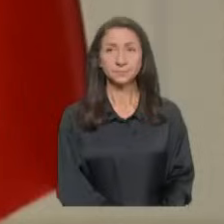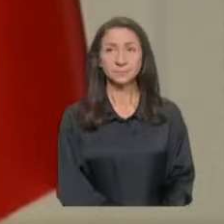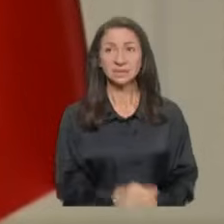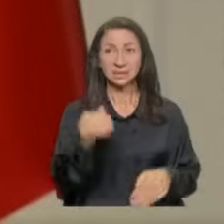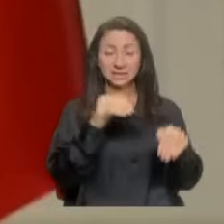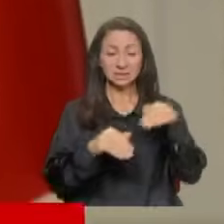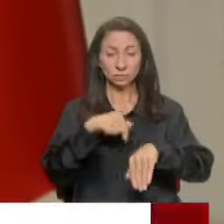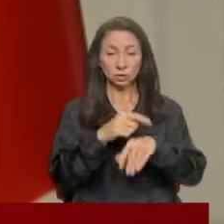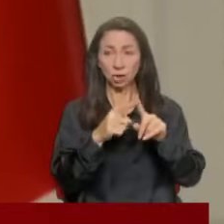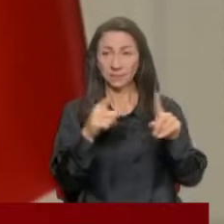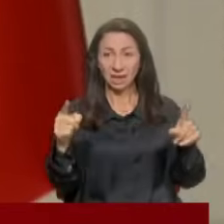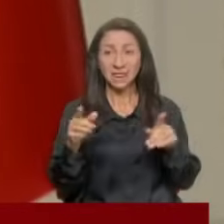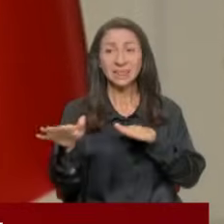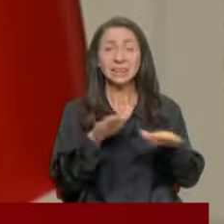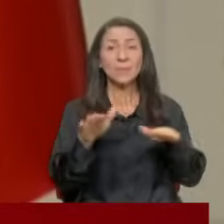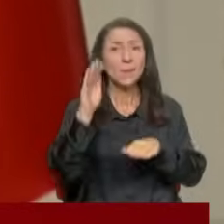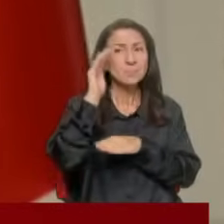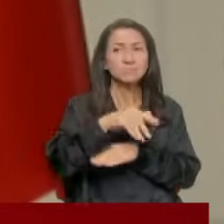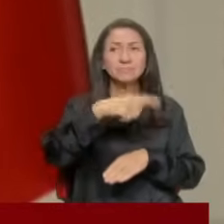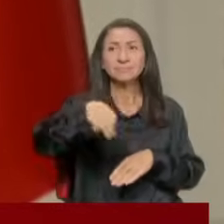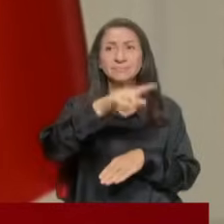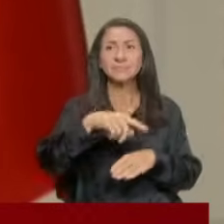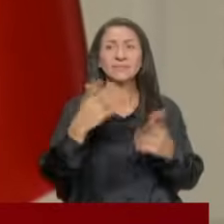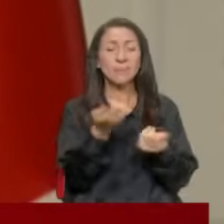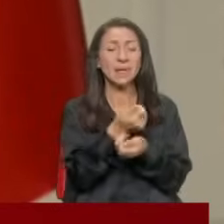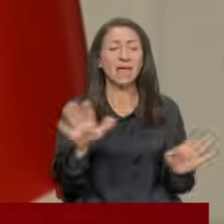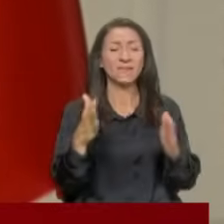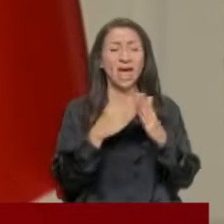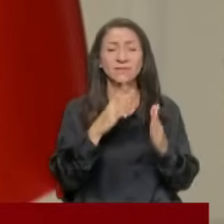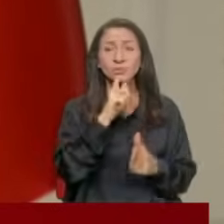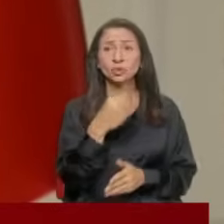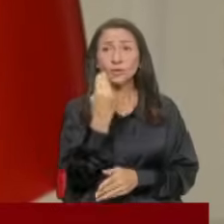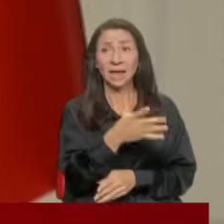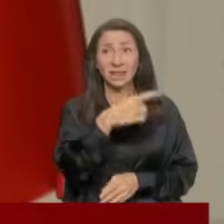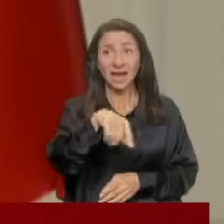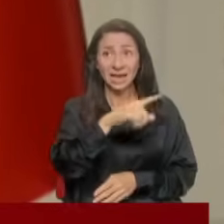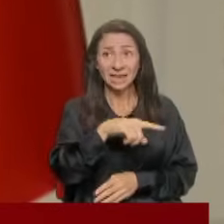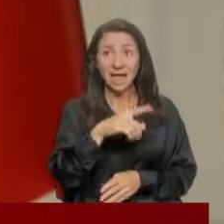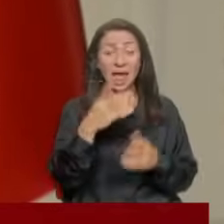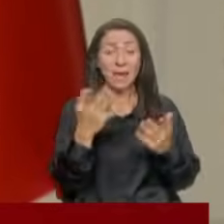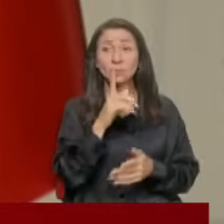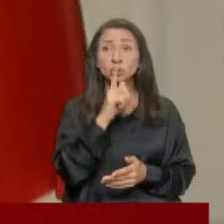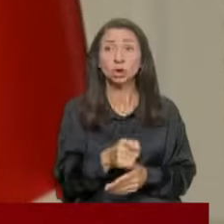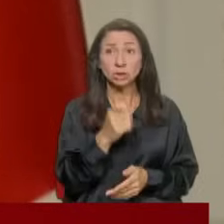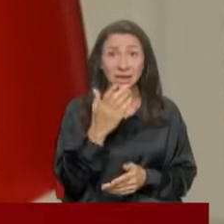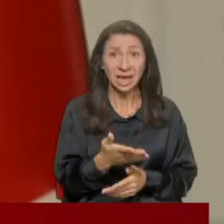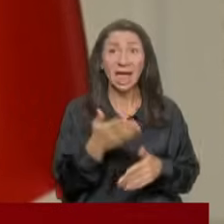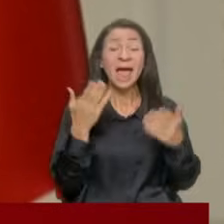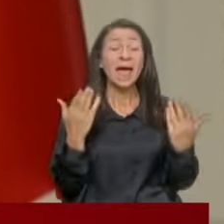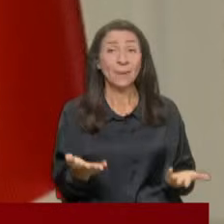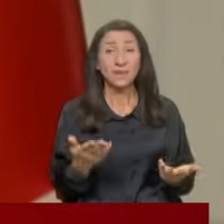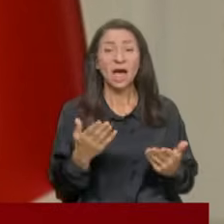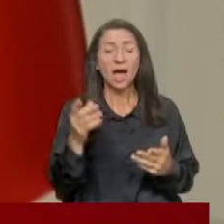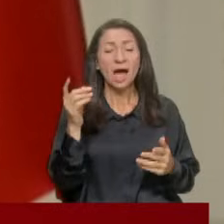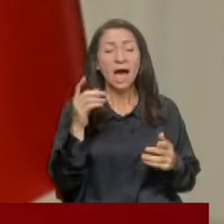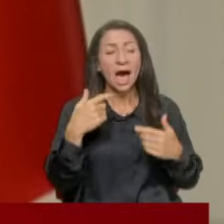Seçim döneminde deprem zedelere Bedava ev sözü verenler hem sözlerini hem